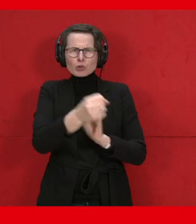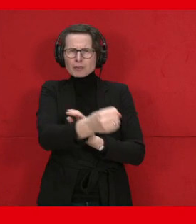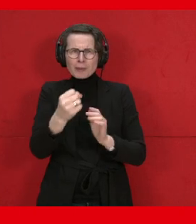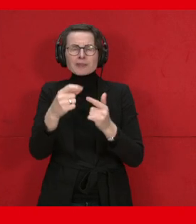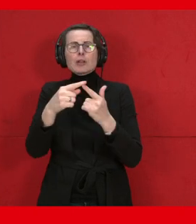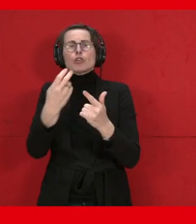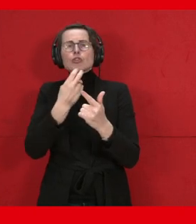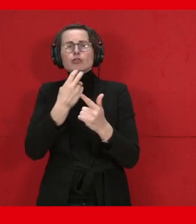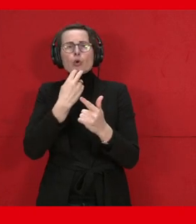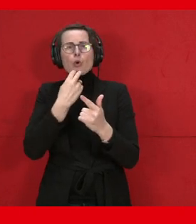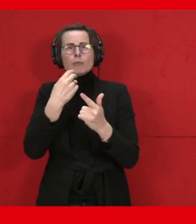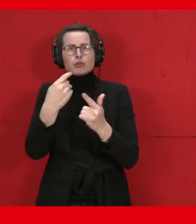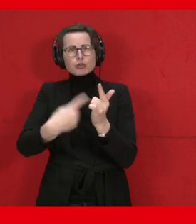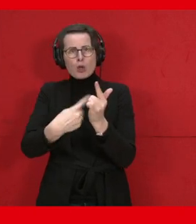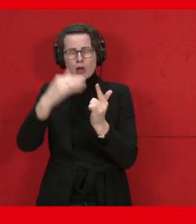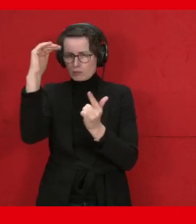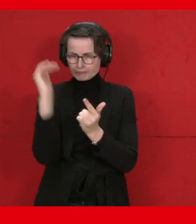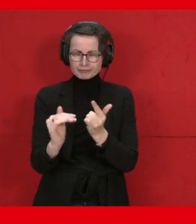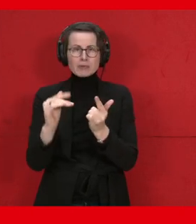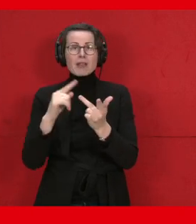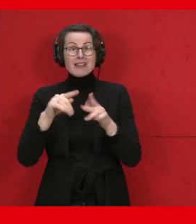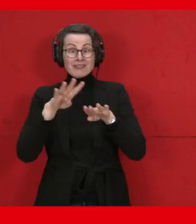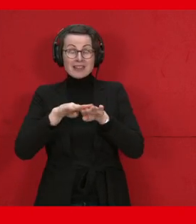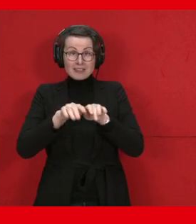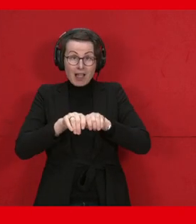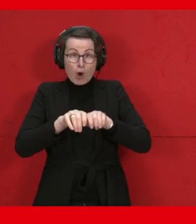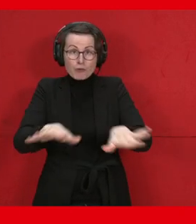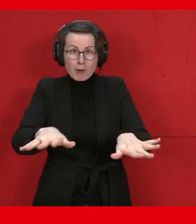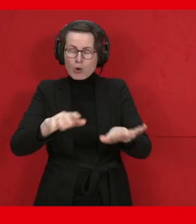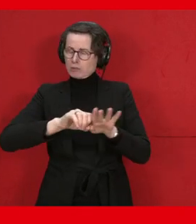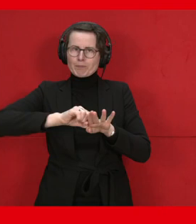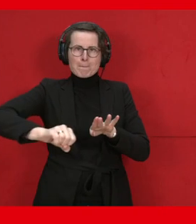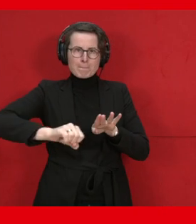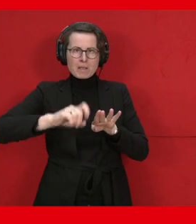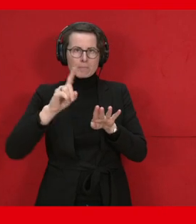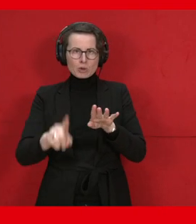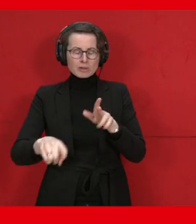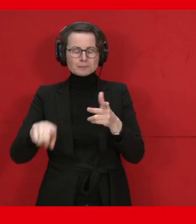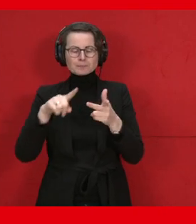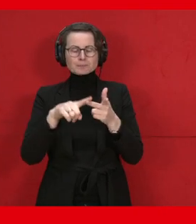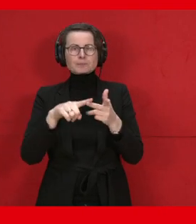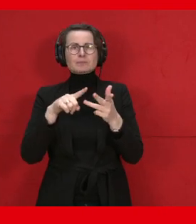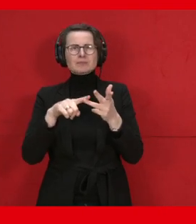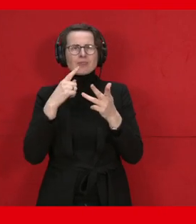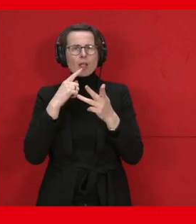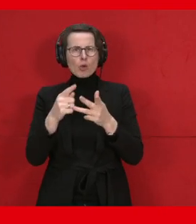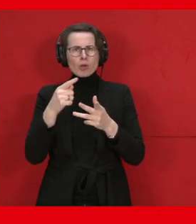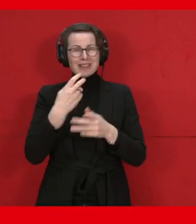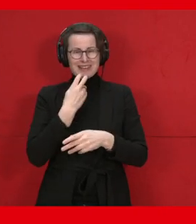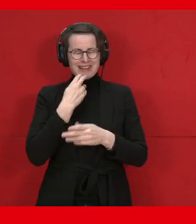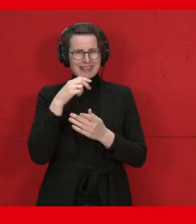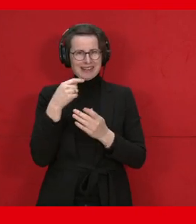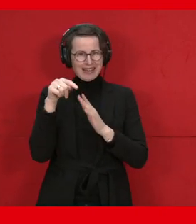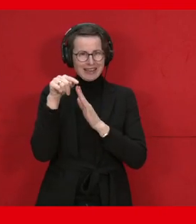Stromsteuer reduzieren. Wir müssen auch den Netzausbau schnell vorantreiben und dann auch bei den großen